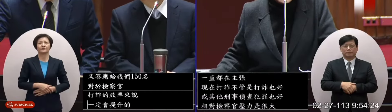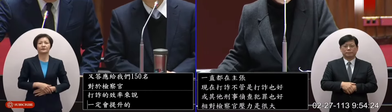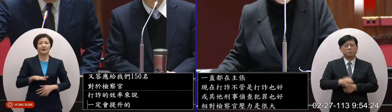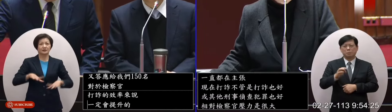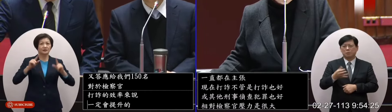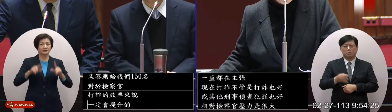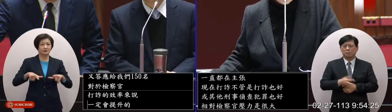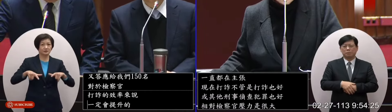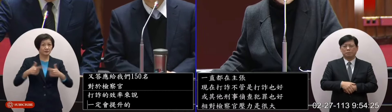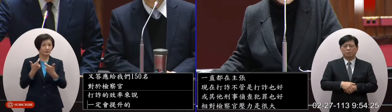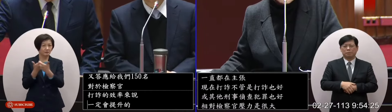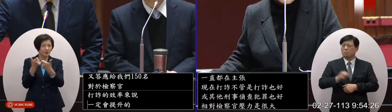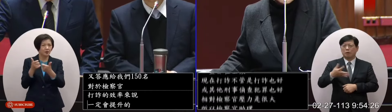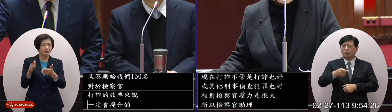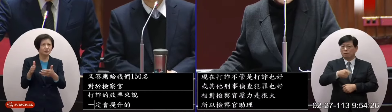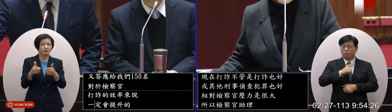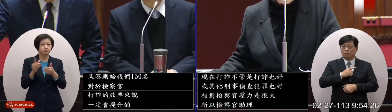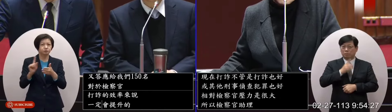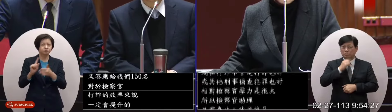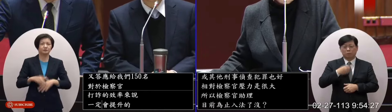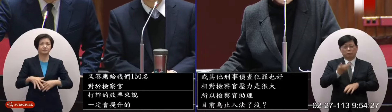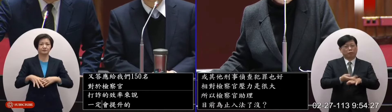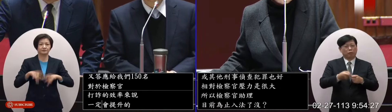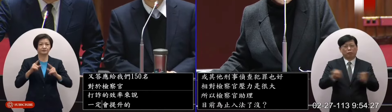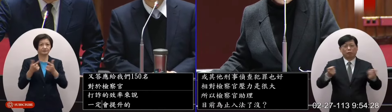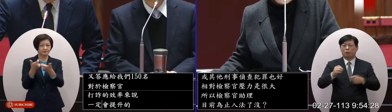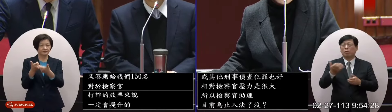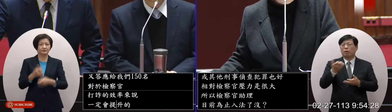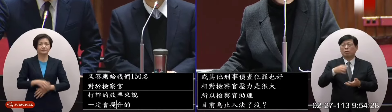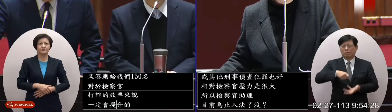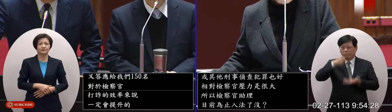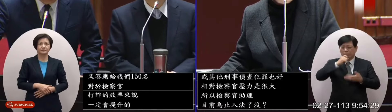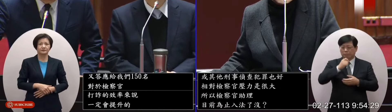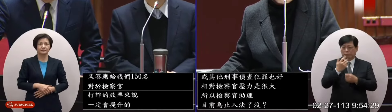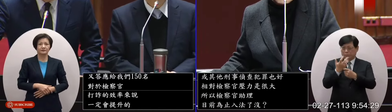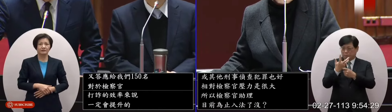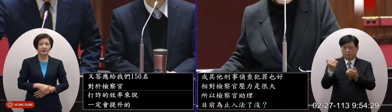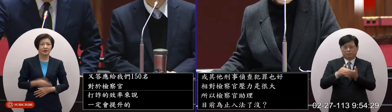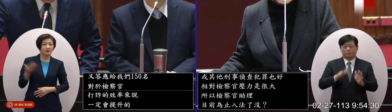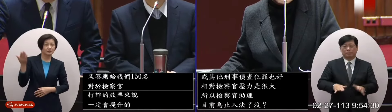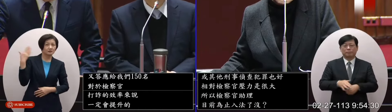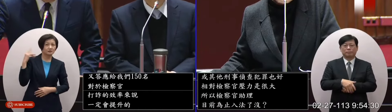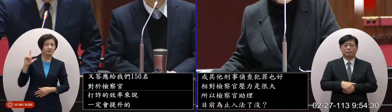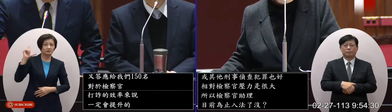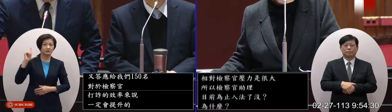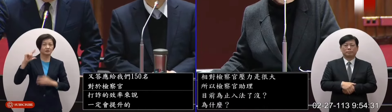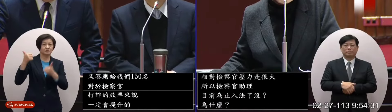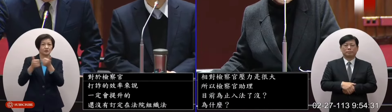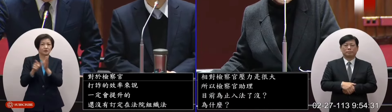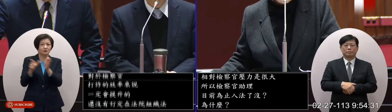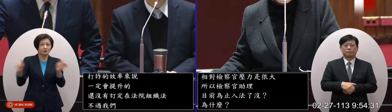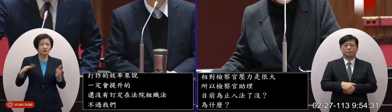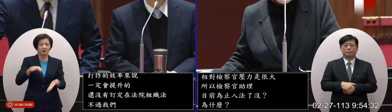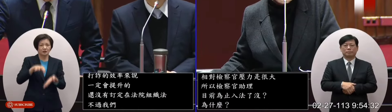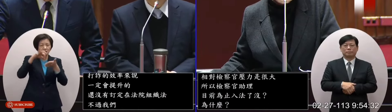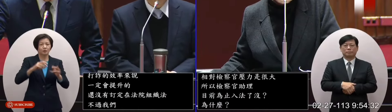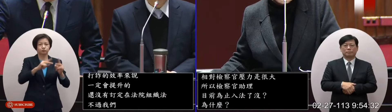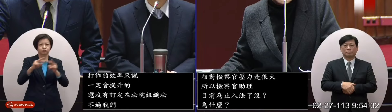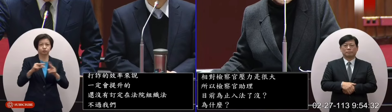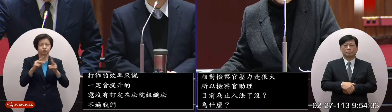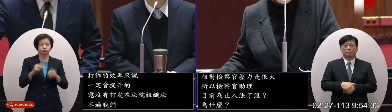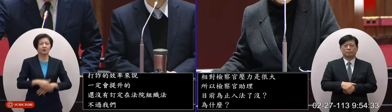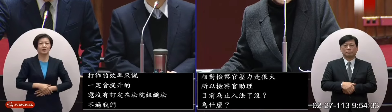因应现在的需要。 为什么你要摆这么久呢？我刚刚讲已经88年到 现在，我们上个会期已经有提出来修正的